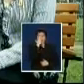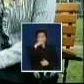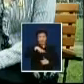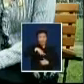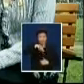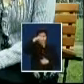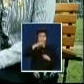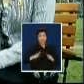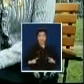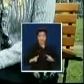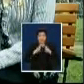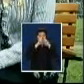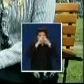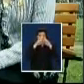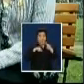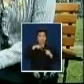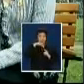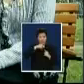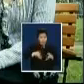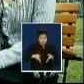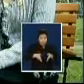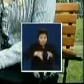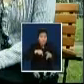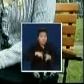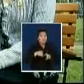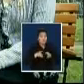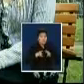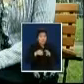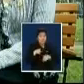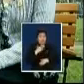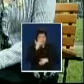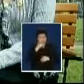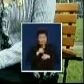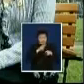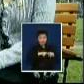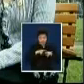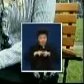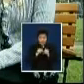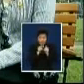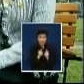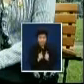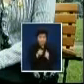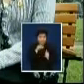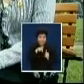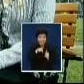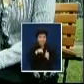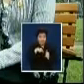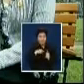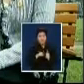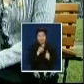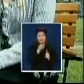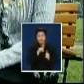ลในส่วนนี้จะถูกเรียกว่าชองเดอมานค่ะและด้านหน้าที่ถัดมาอีกส่วนหนึ่งก็จะเป็นที่จัด